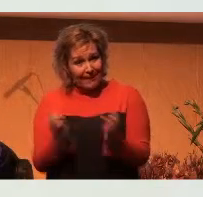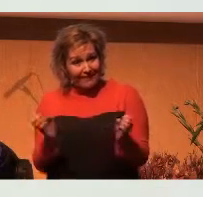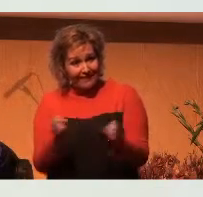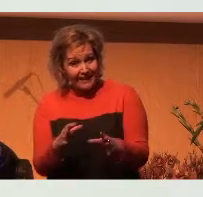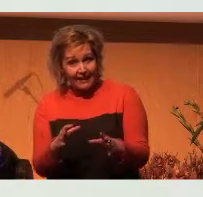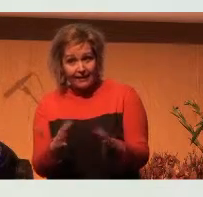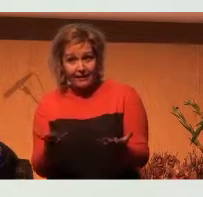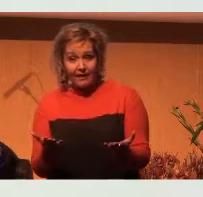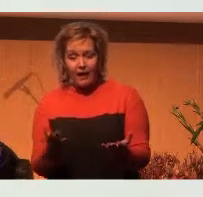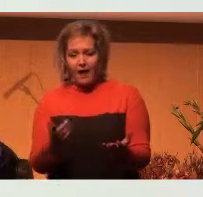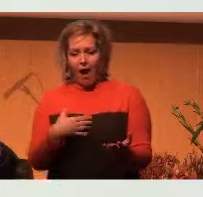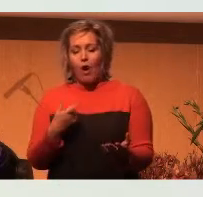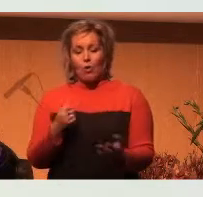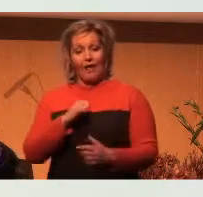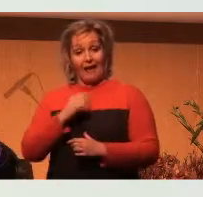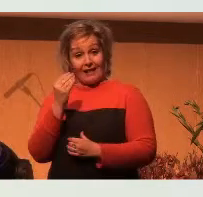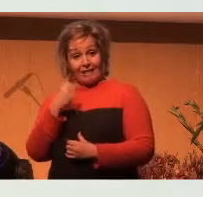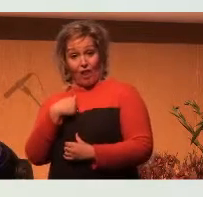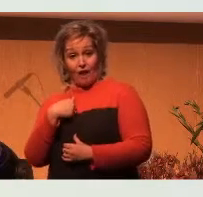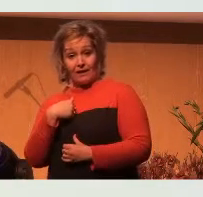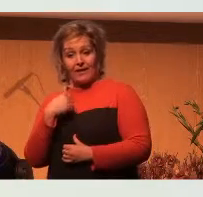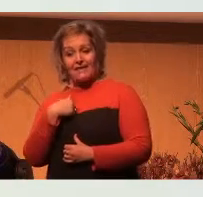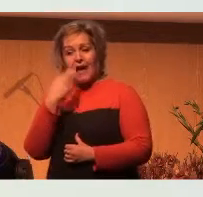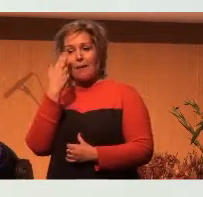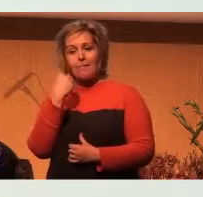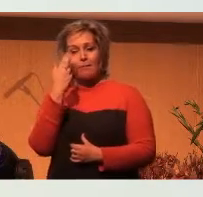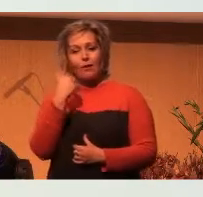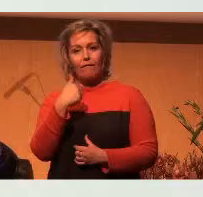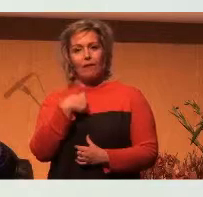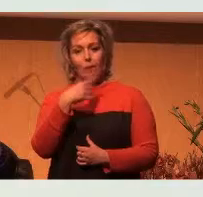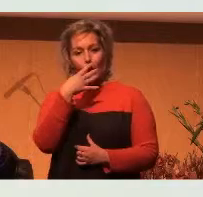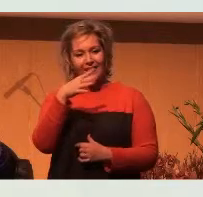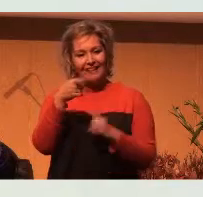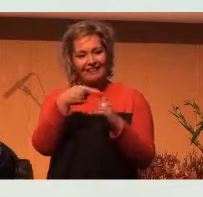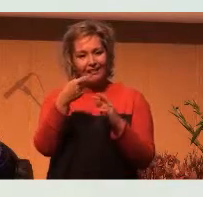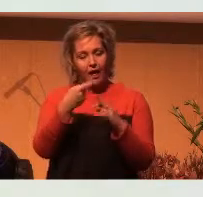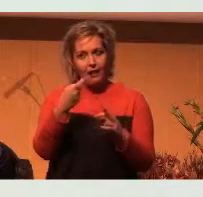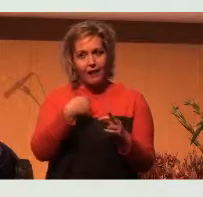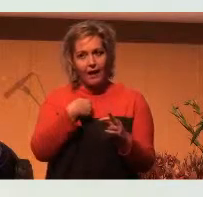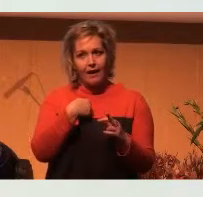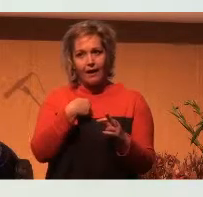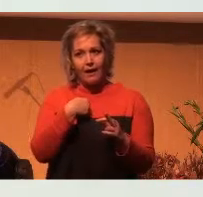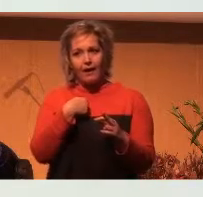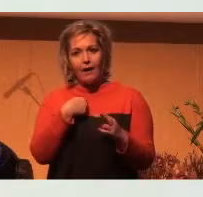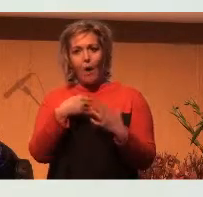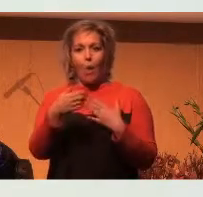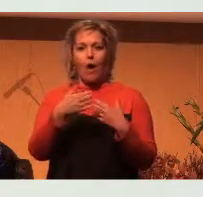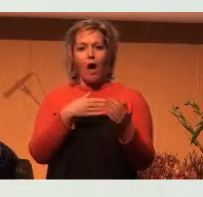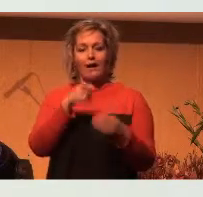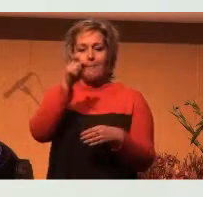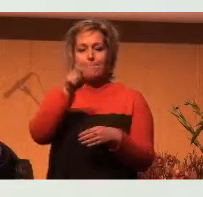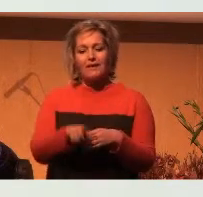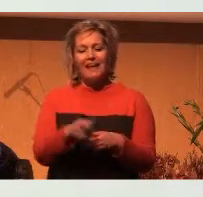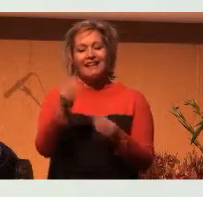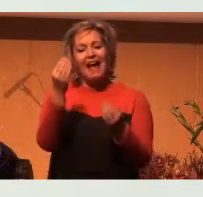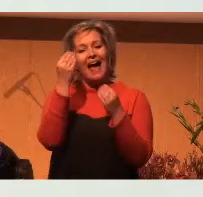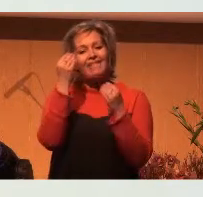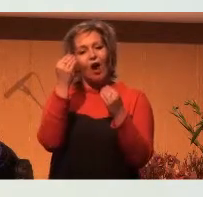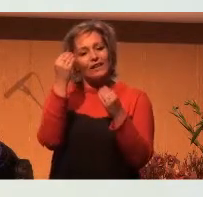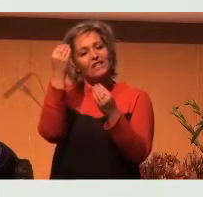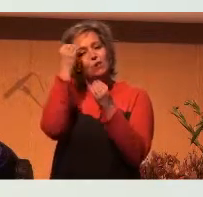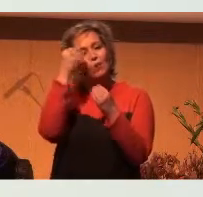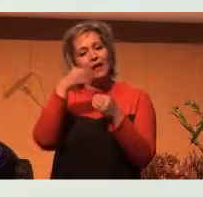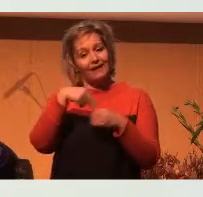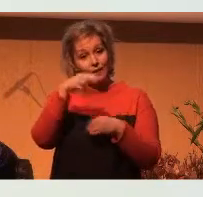brukermedvirkning? Jeg har noen egne erfaringer. Jeg forsøkte på 90-tallet å lage pasienterfaringsstudier i Norge.